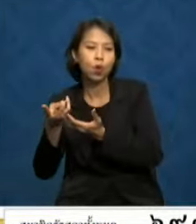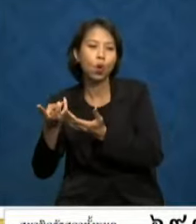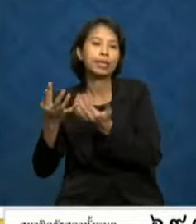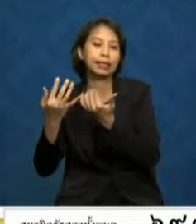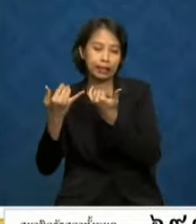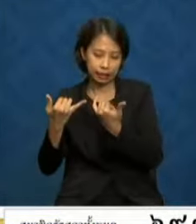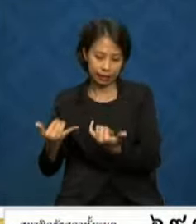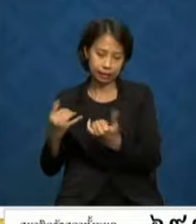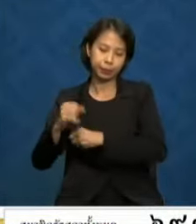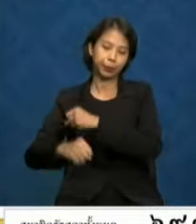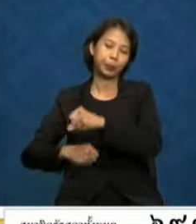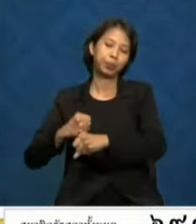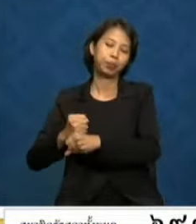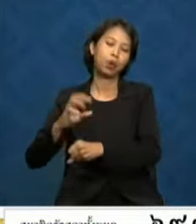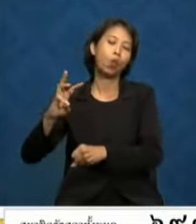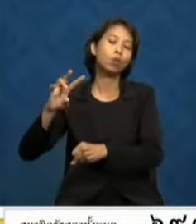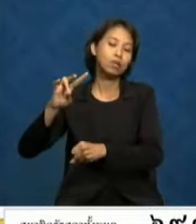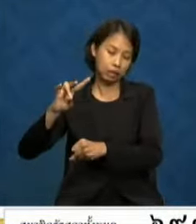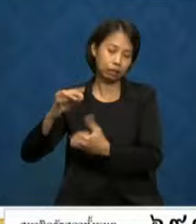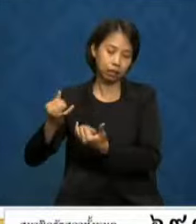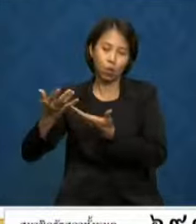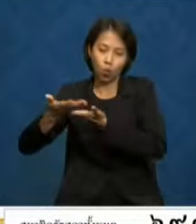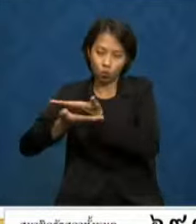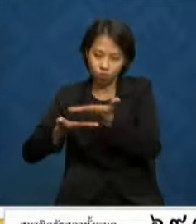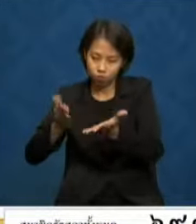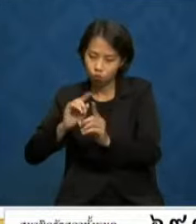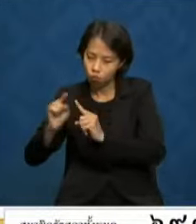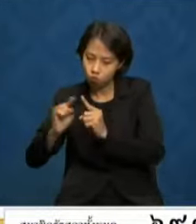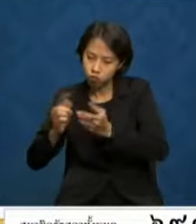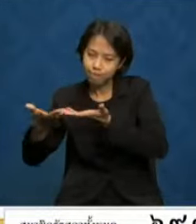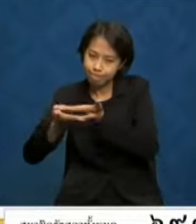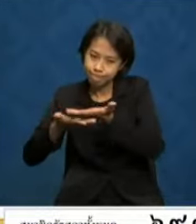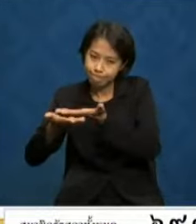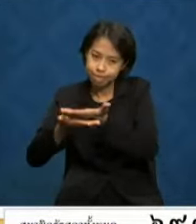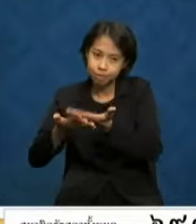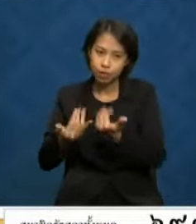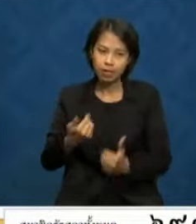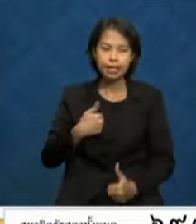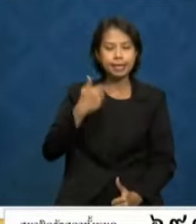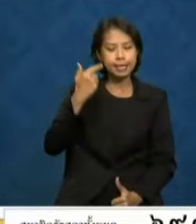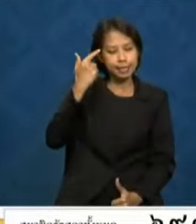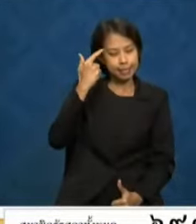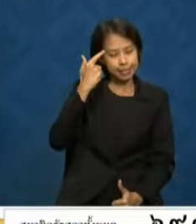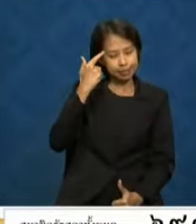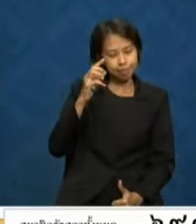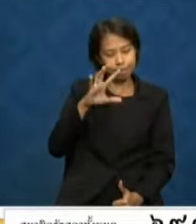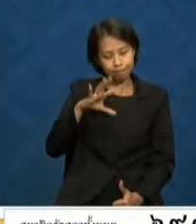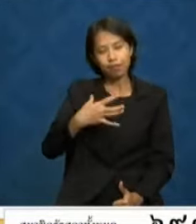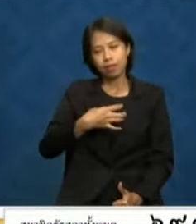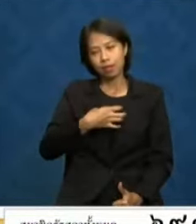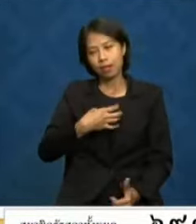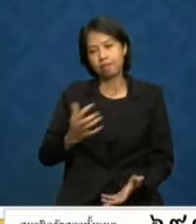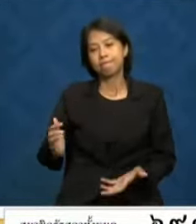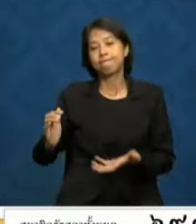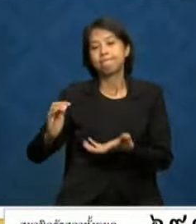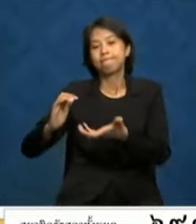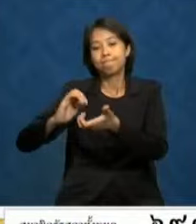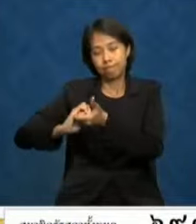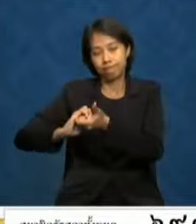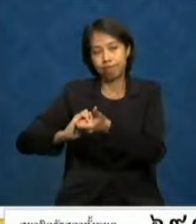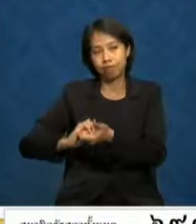ดังนั้นได้เวลาที่เราจะกอบกู้เกียรติภูมิของประเทศที่เป็นจริงครับไม่ใช่การพูดเ